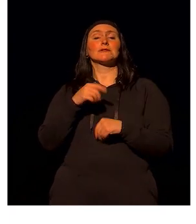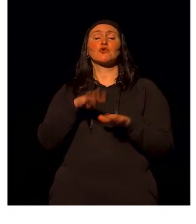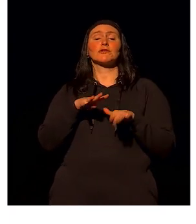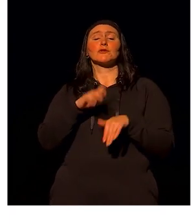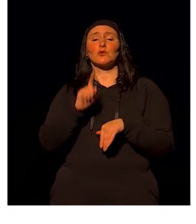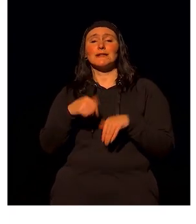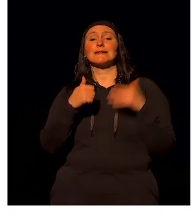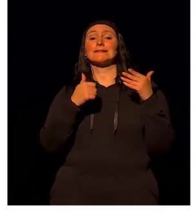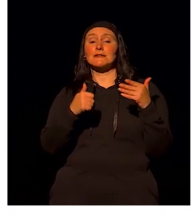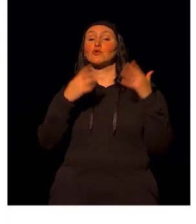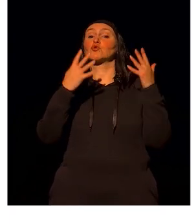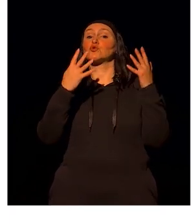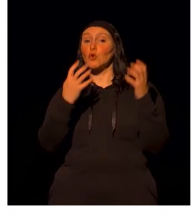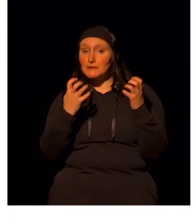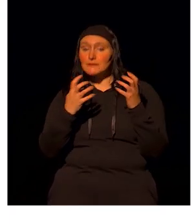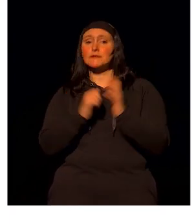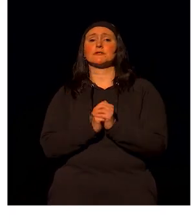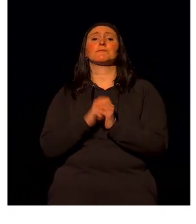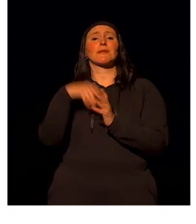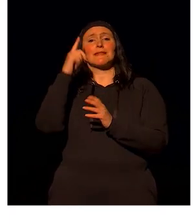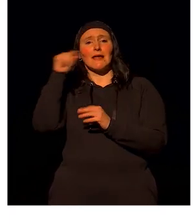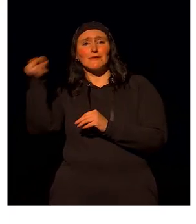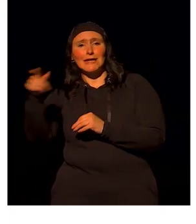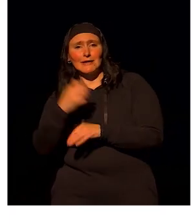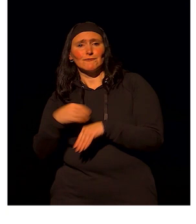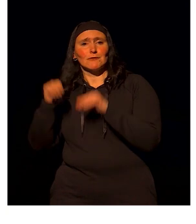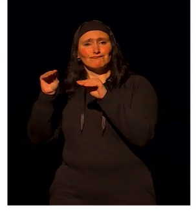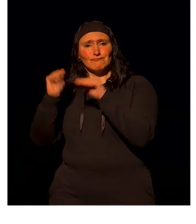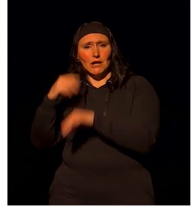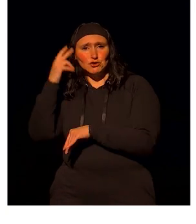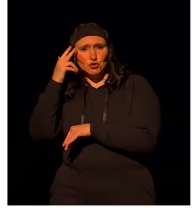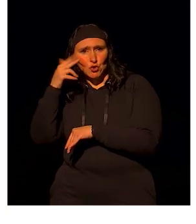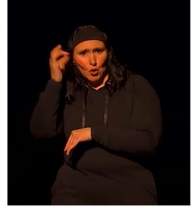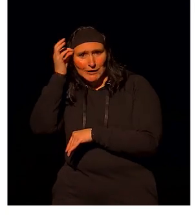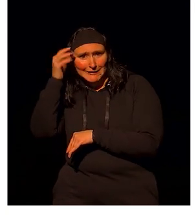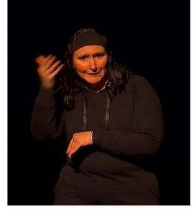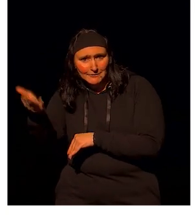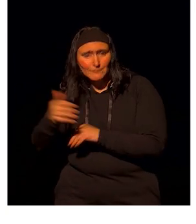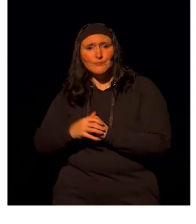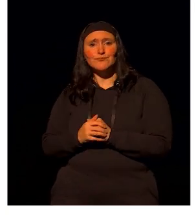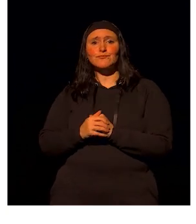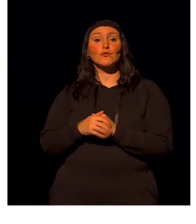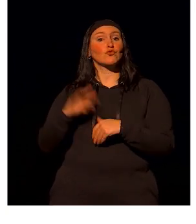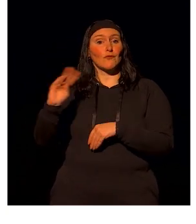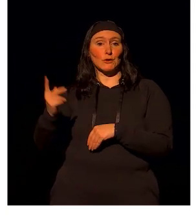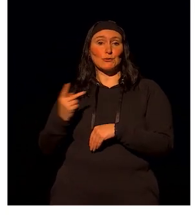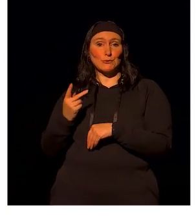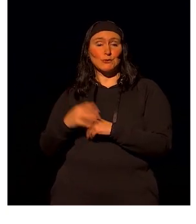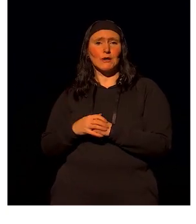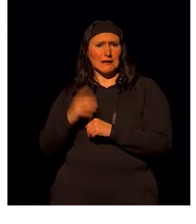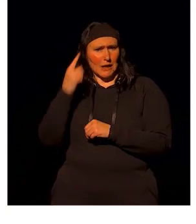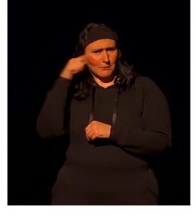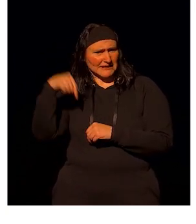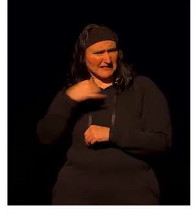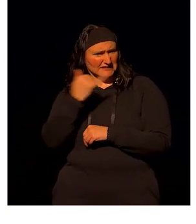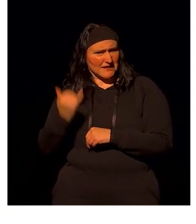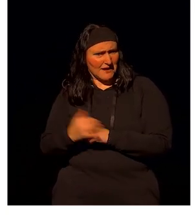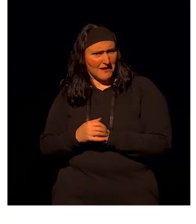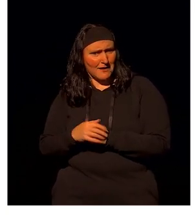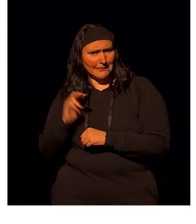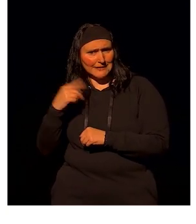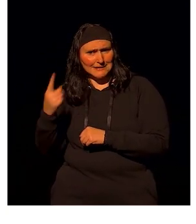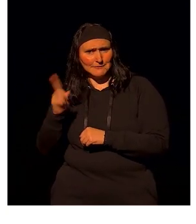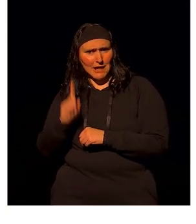1996 einen Lehrstuhl für Soziologie in Tel Aviv und ist, wie ich auch, seit diesem Jahr, Nathan, ne, bist du aus dem